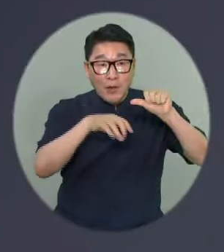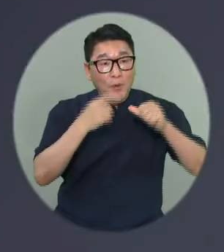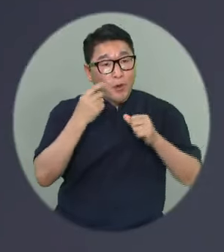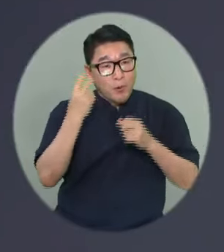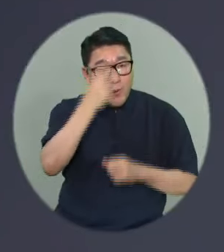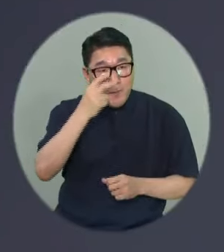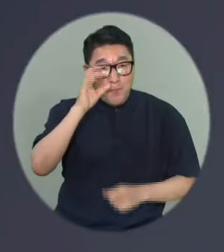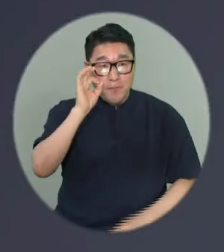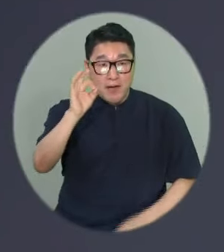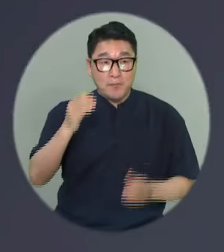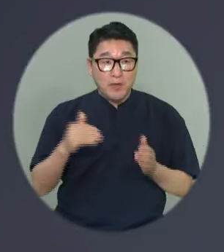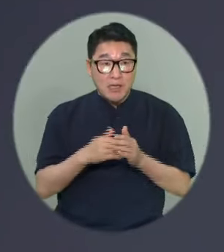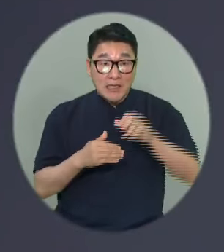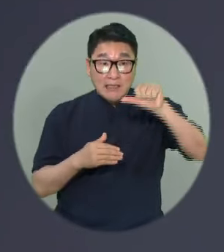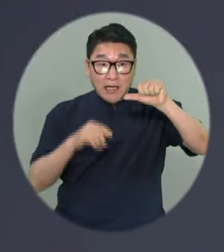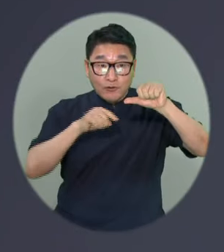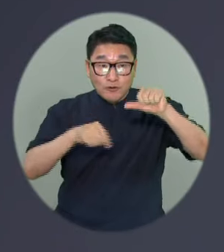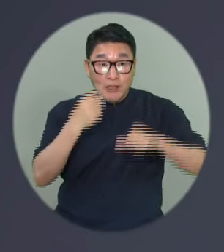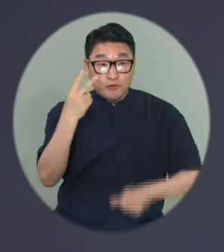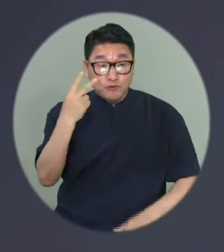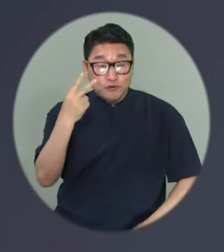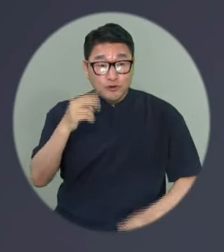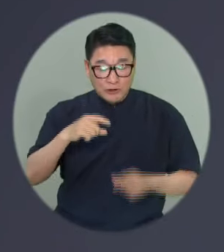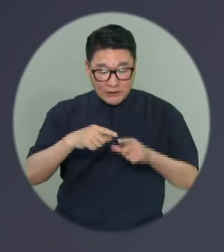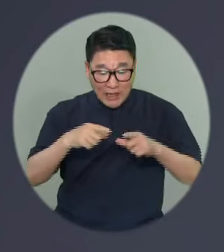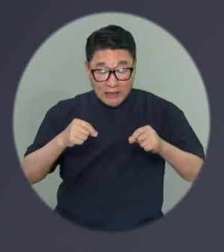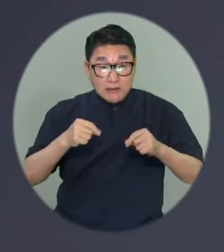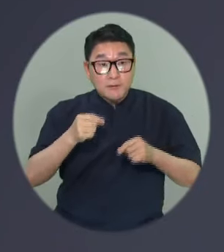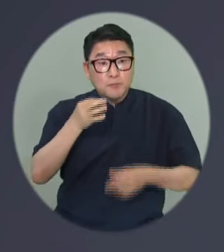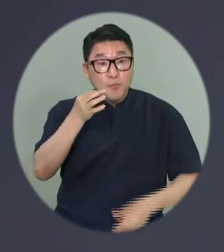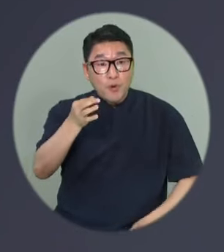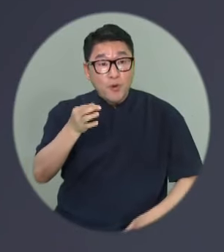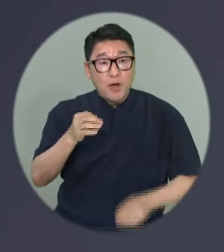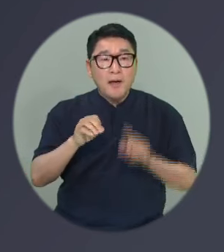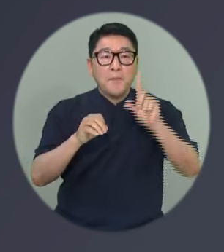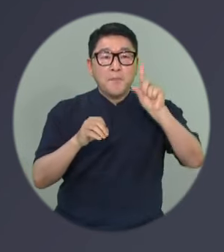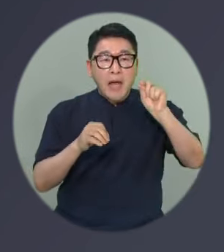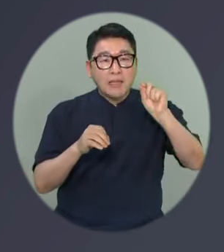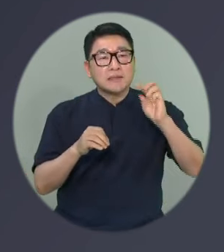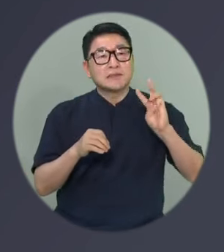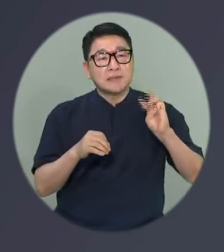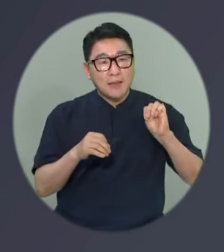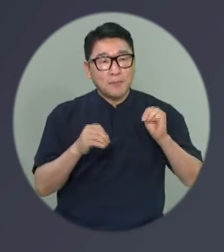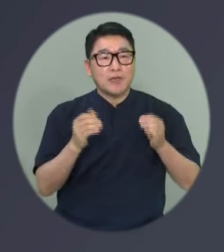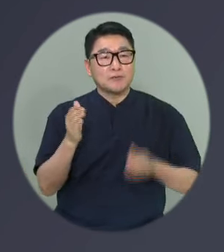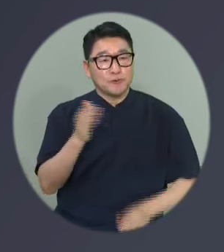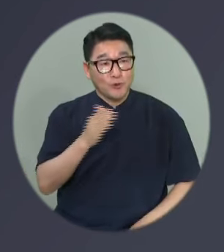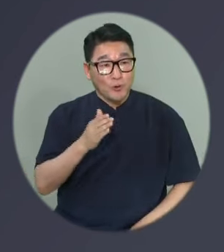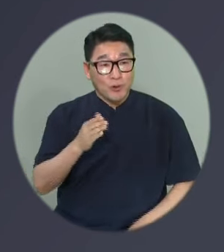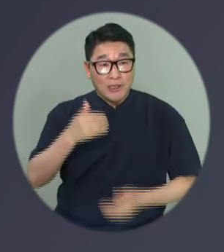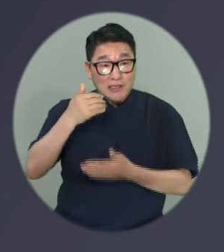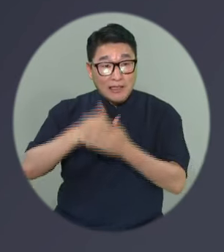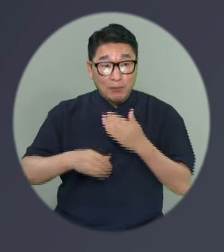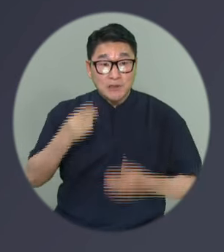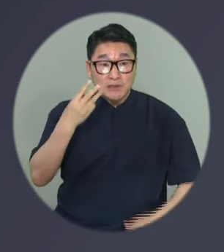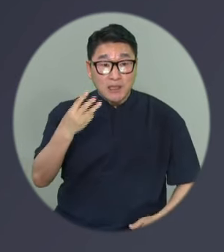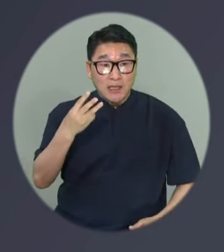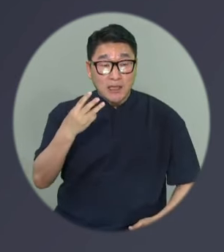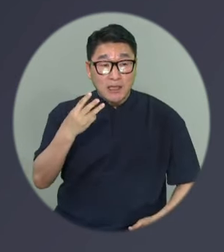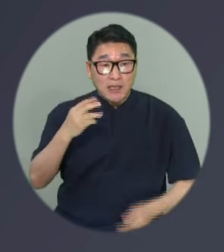조사해봤습니다. 5곳 중 2곳은 카드 발급 비용으로 각각 만 원과 3만 원을 받았고 나머지